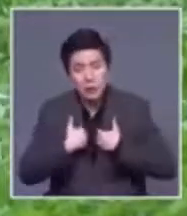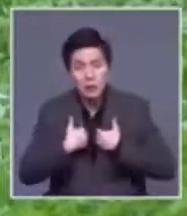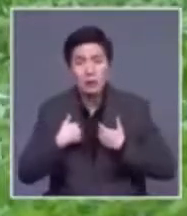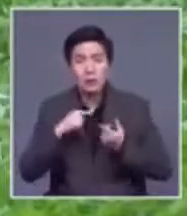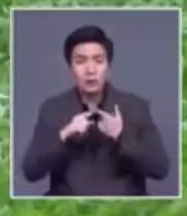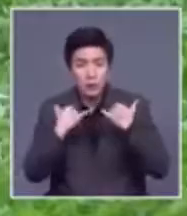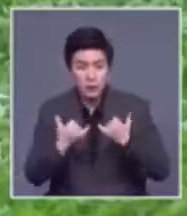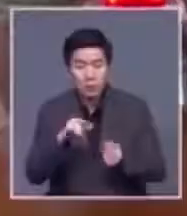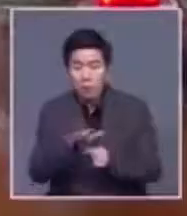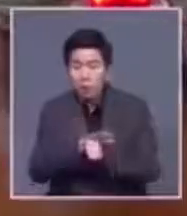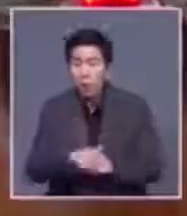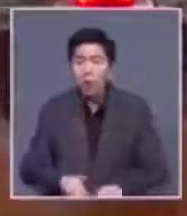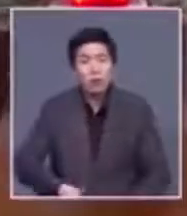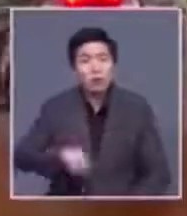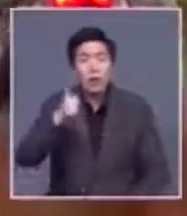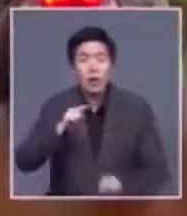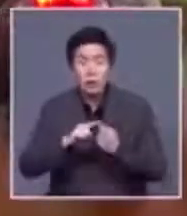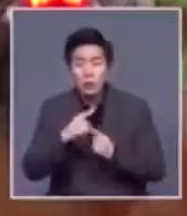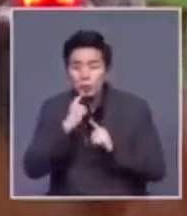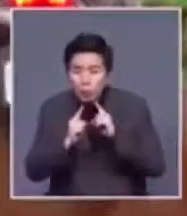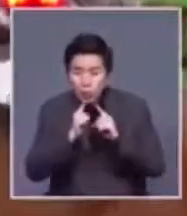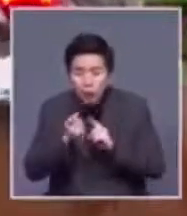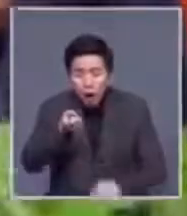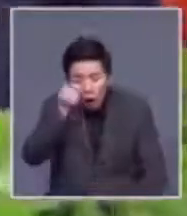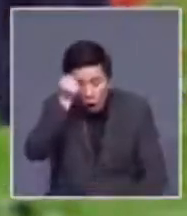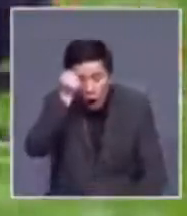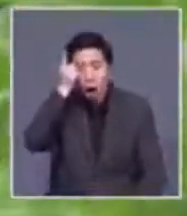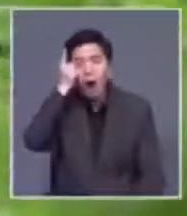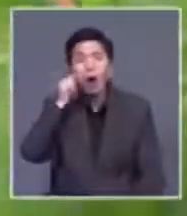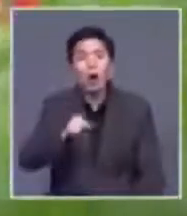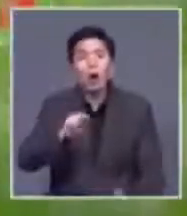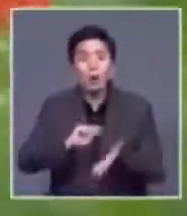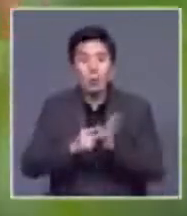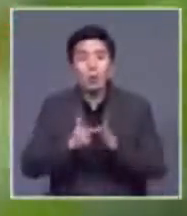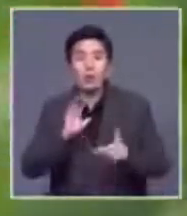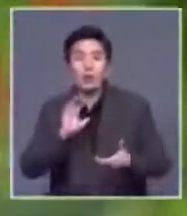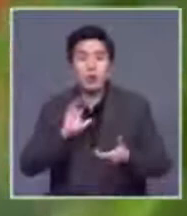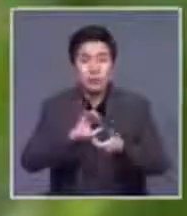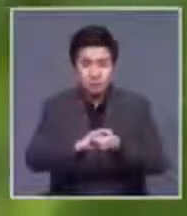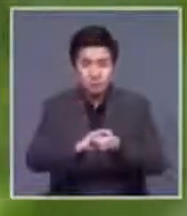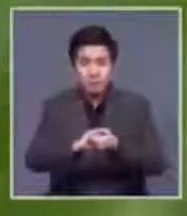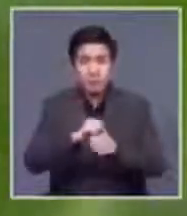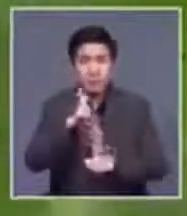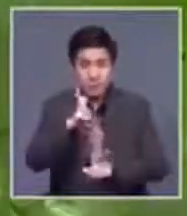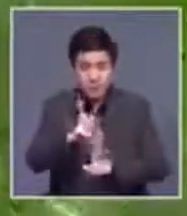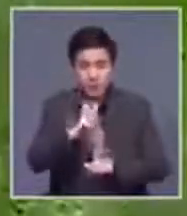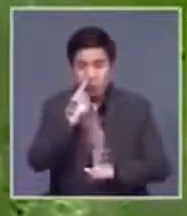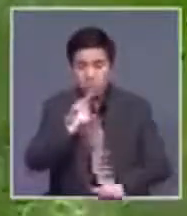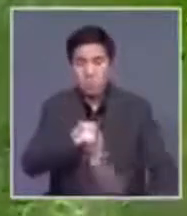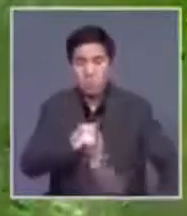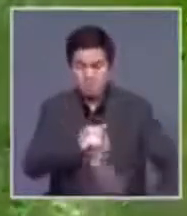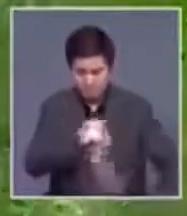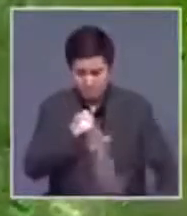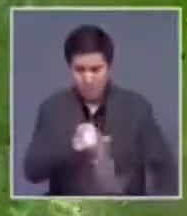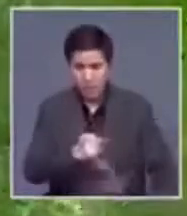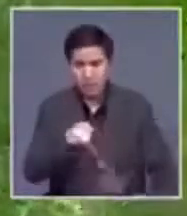พอจังหวะมาแล้วก็พอพูดกันเข้าใจก็ถือว่าได้รับความร่วมมือดีเออมันก็เกิดความมั่นใจว่าเออโอเคเ